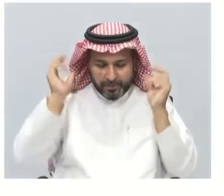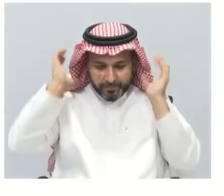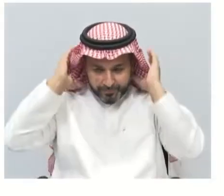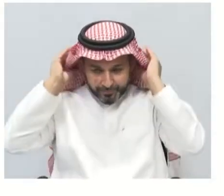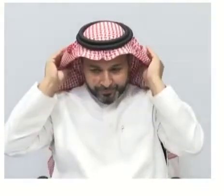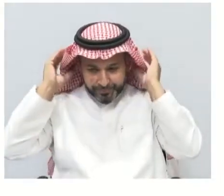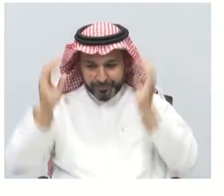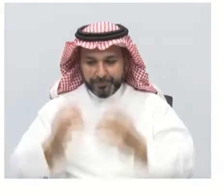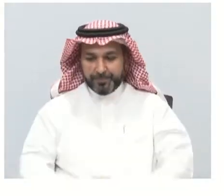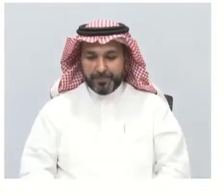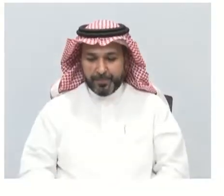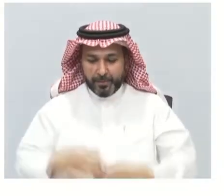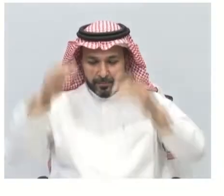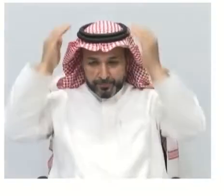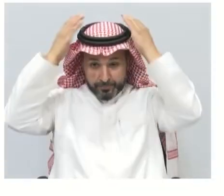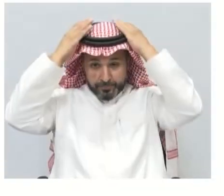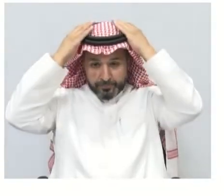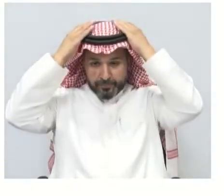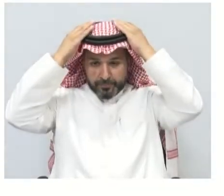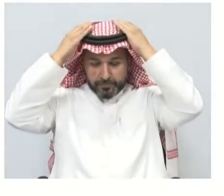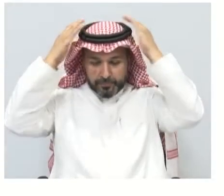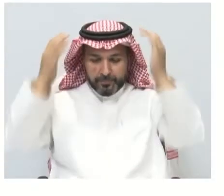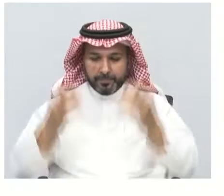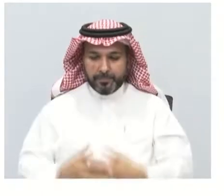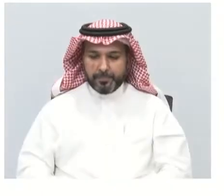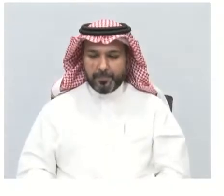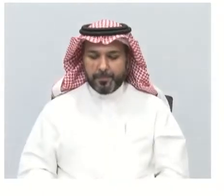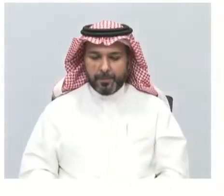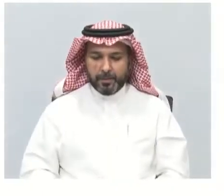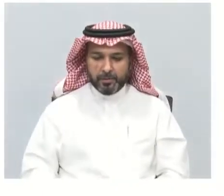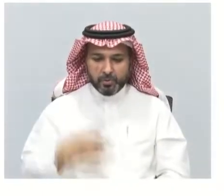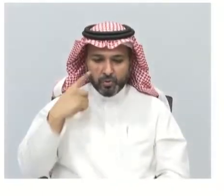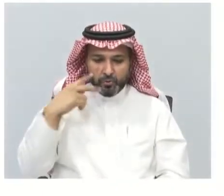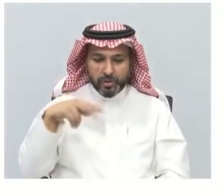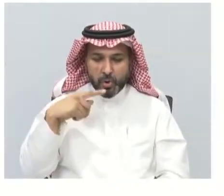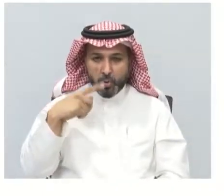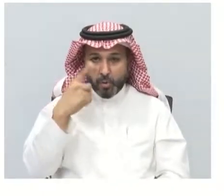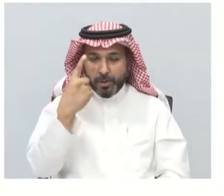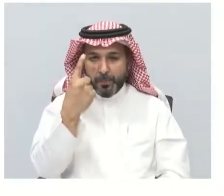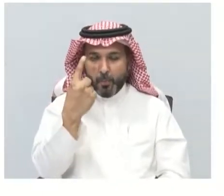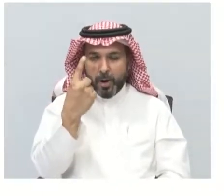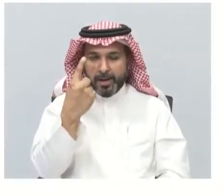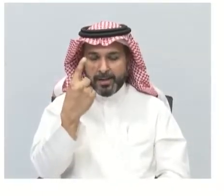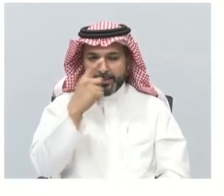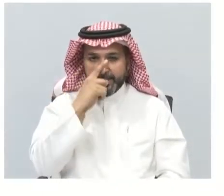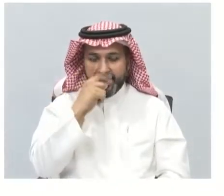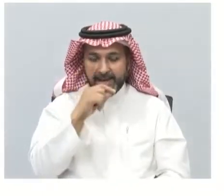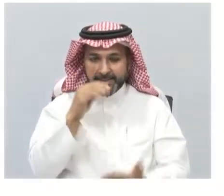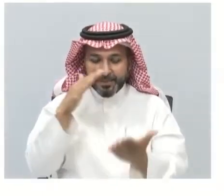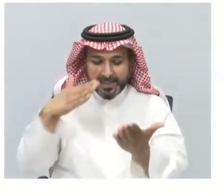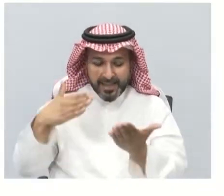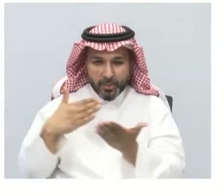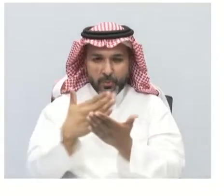لا تقى عليه يبين انه يوجد مستقيم واحد فقط لاحظ معي هنا في عندي مستقيم واحد يمر بتلك النقطه ويكون